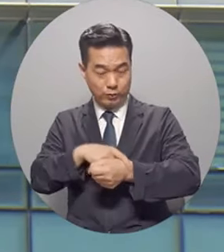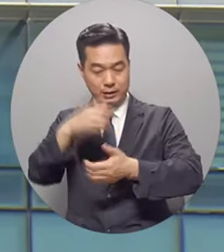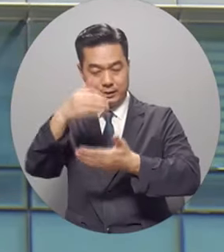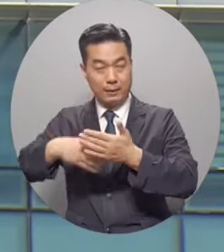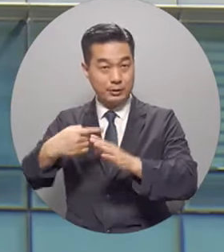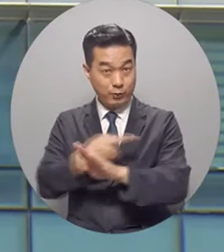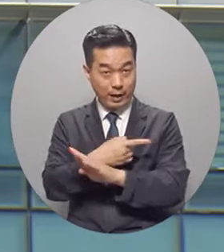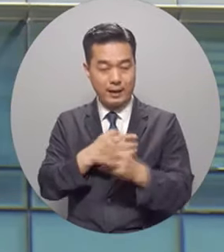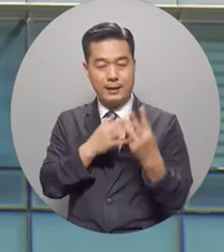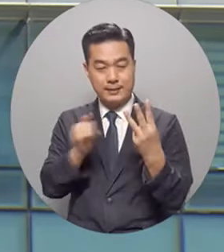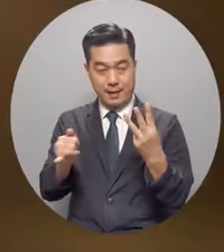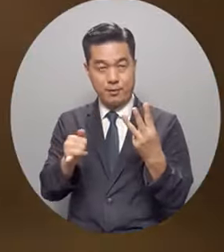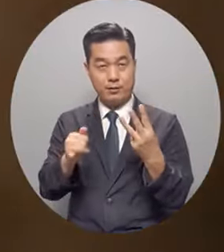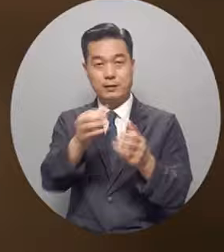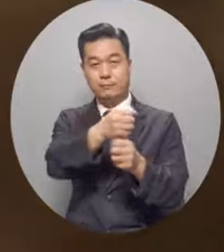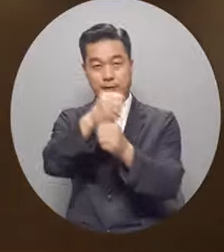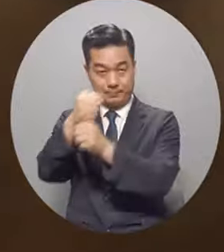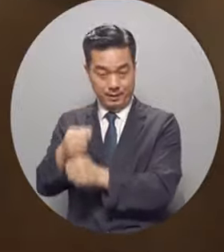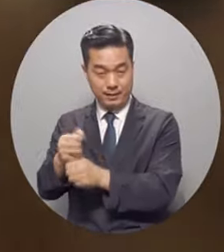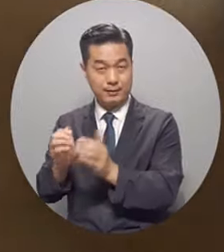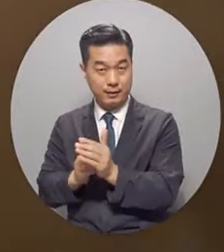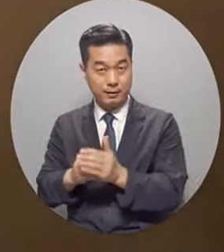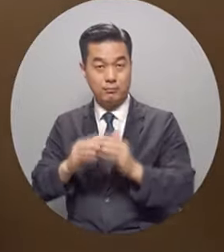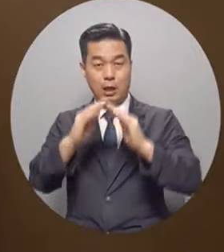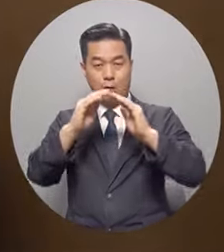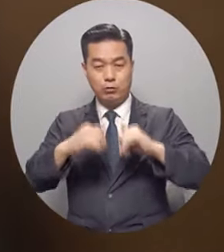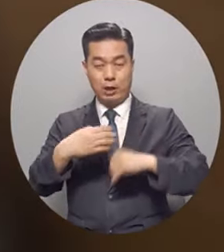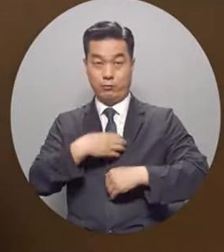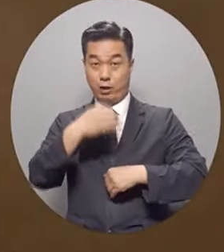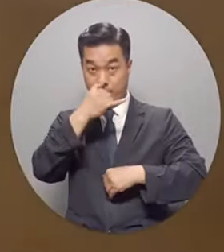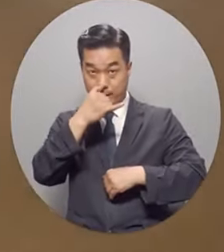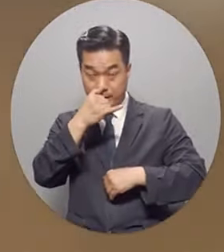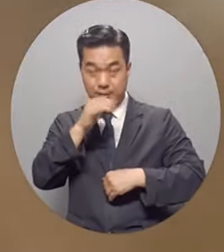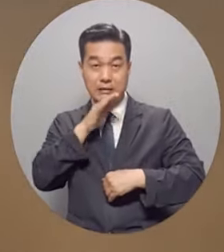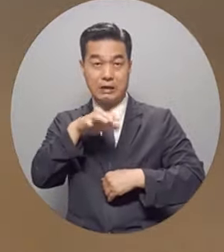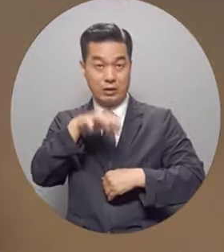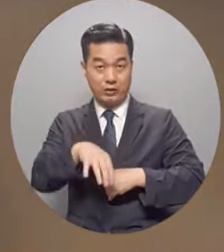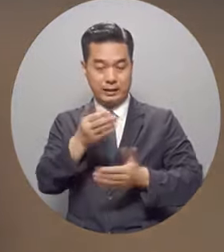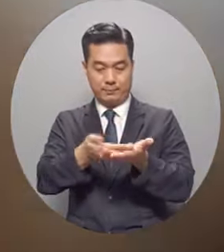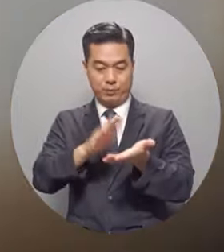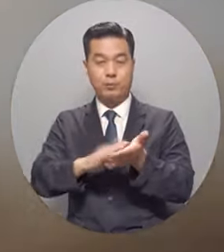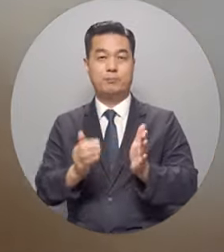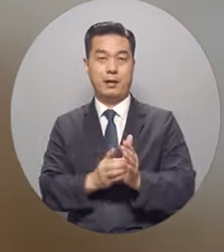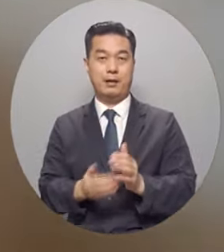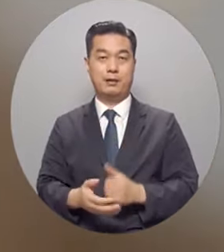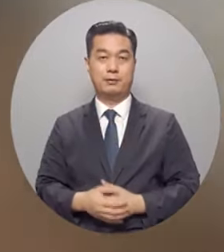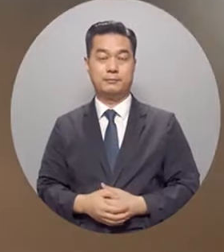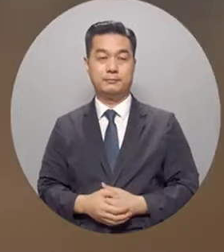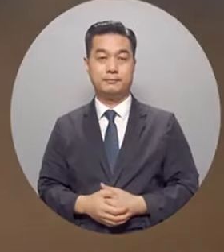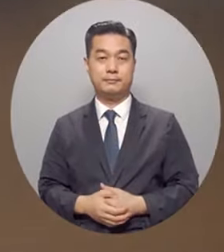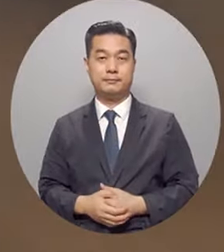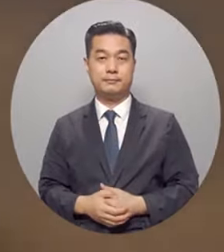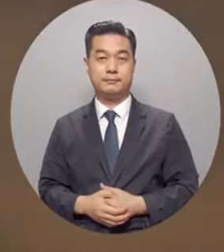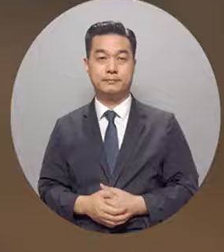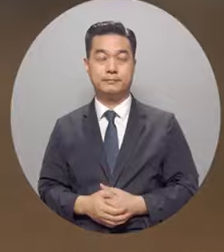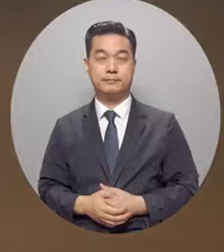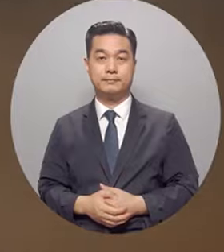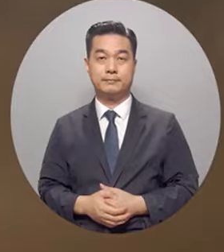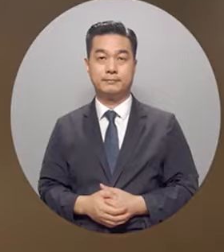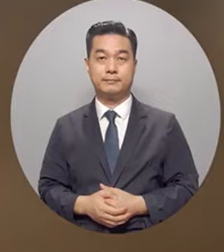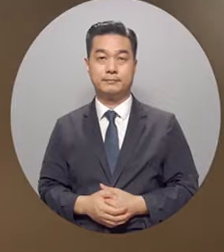세 명을 불구속 입건했으며 붕괴 위험이 있는 범행 현장을 복구했습니다 MBC 뉴스 이승섭